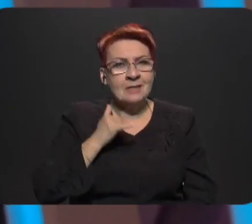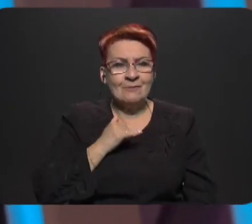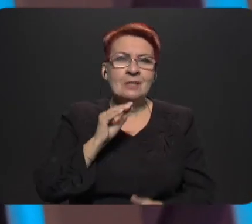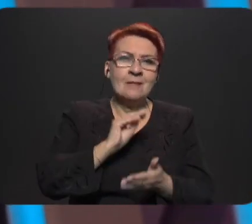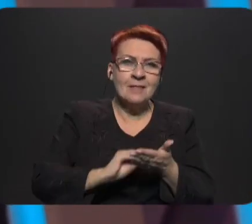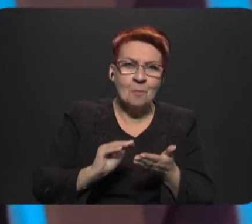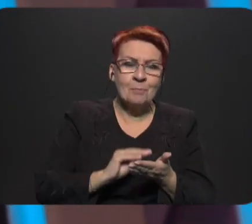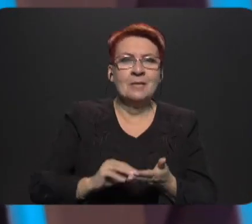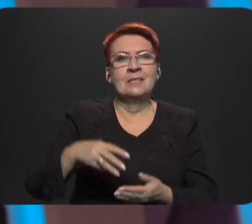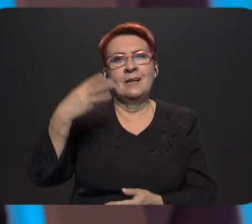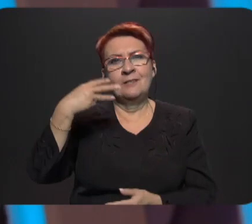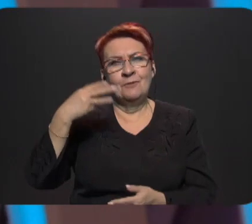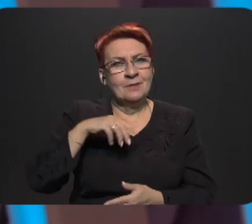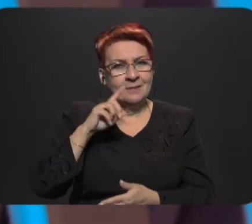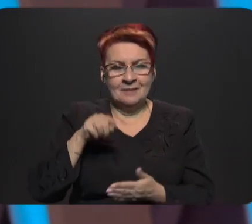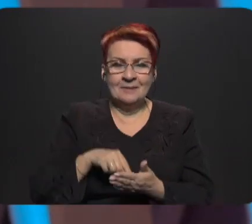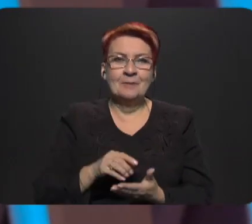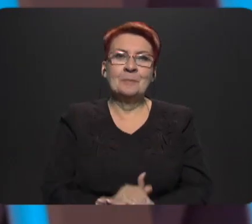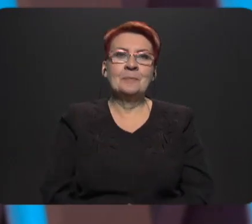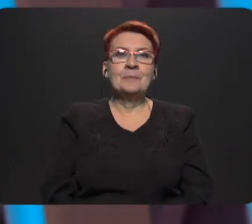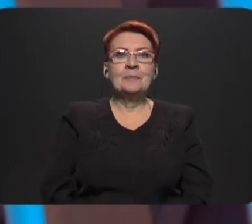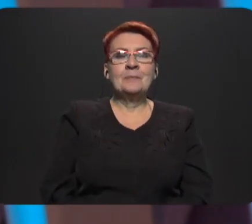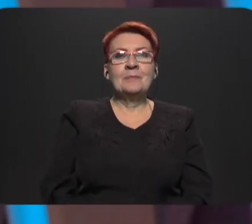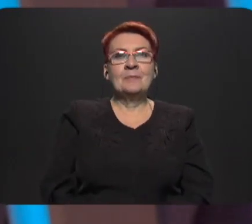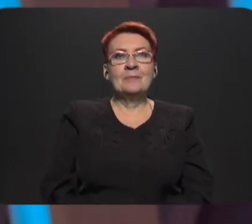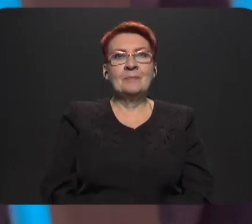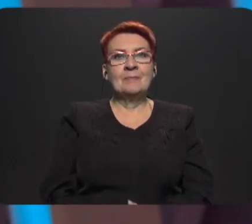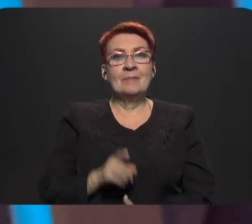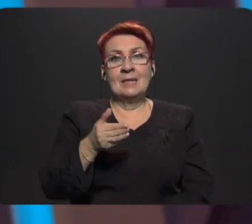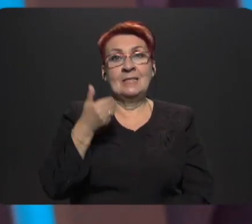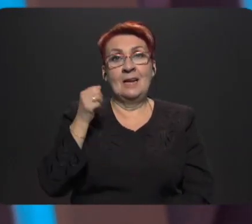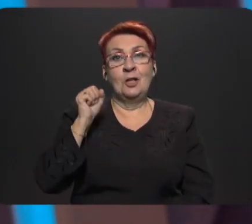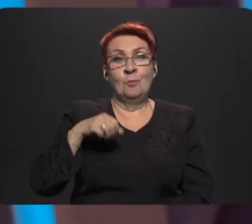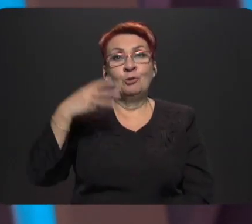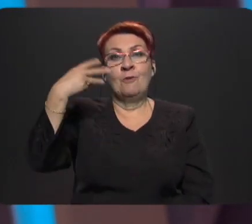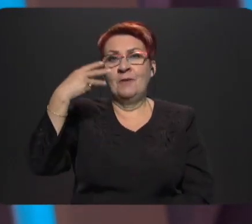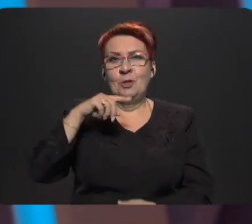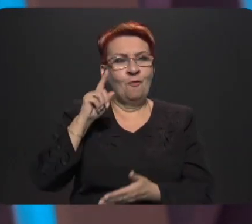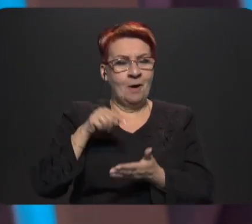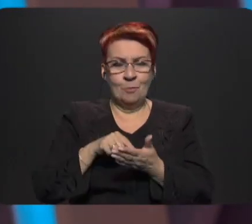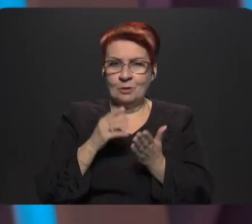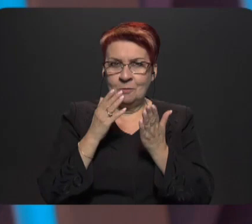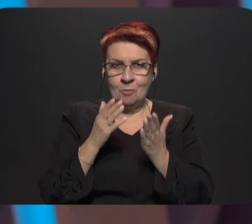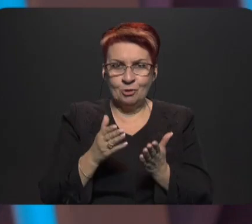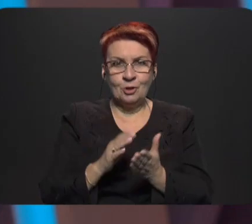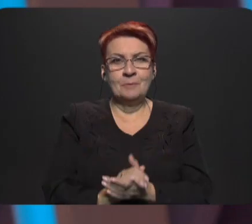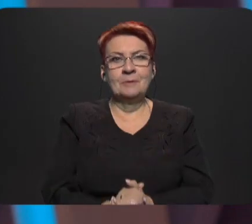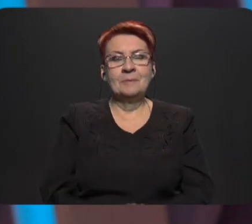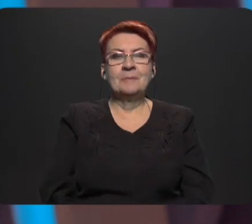сделать это можно еще многими способами. Например, вы можете записать заранее и прислать нам свой видео-вопрос в WhatsApp по